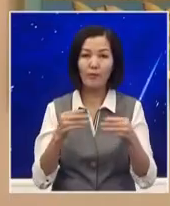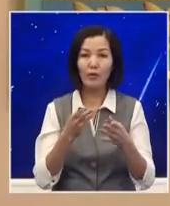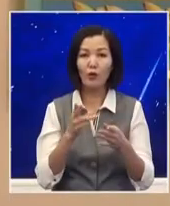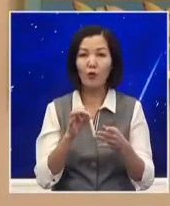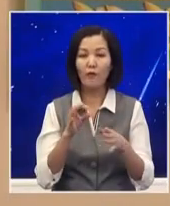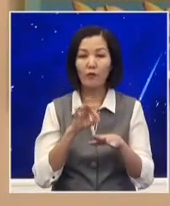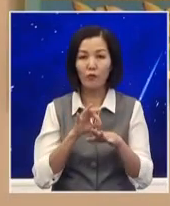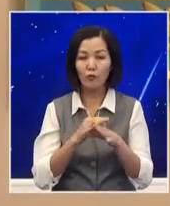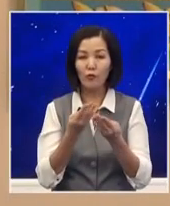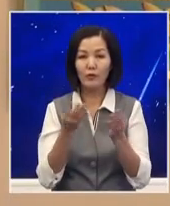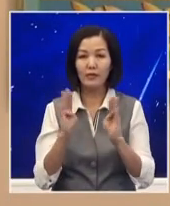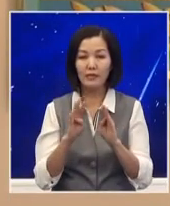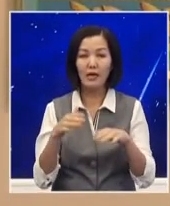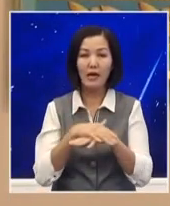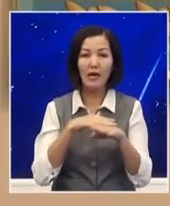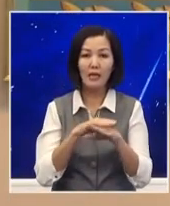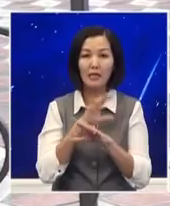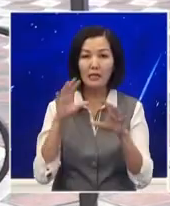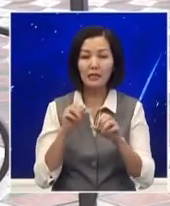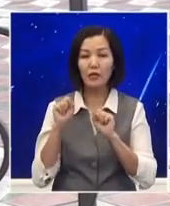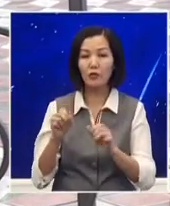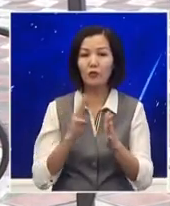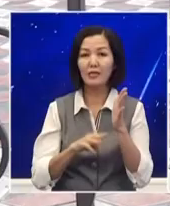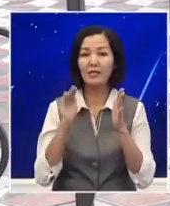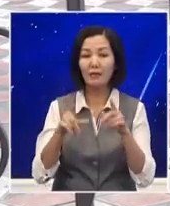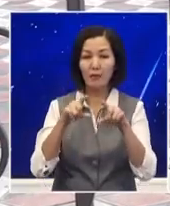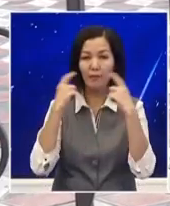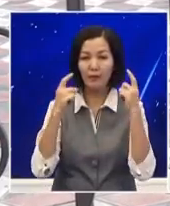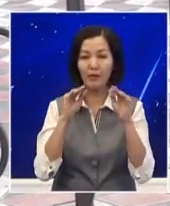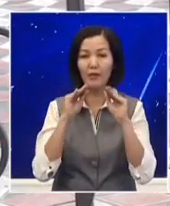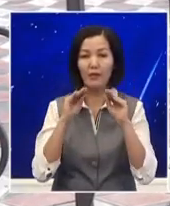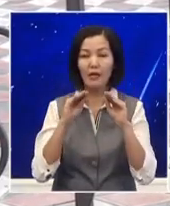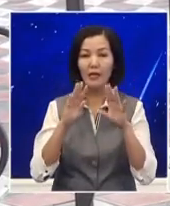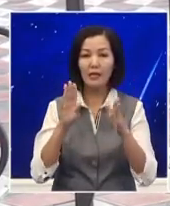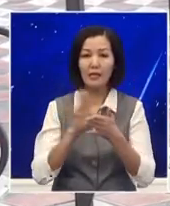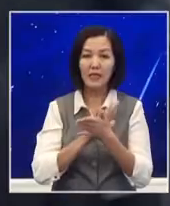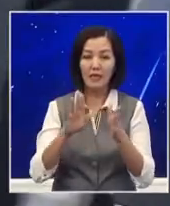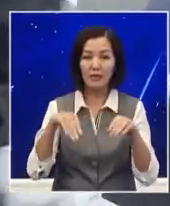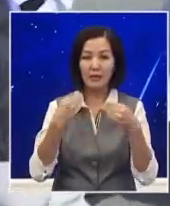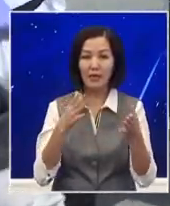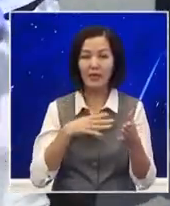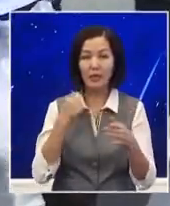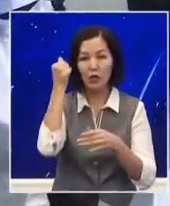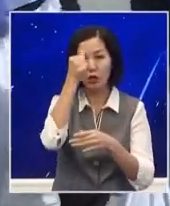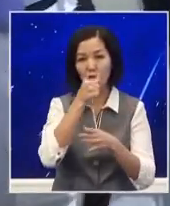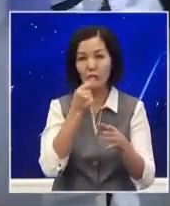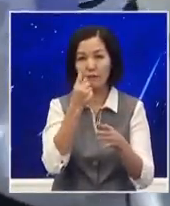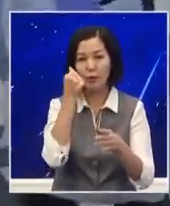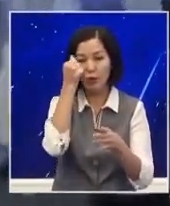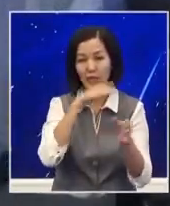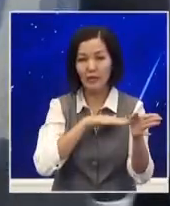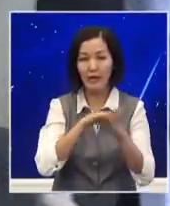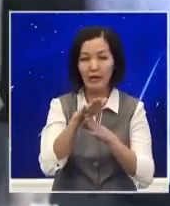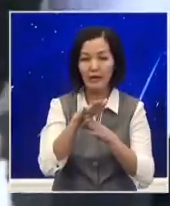COVID-19-мен күресте халықтың сақтығы үшін 80 мыңнан аса бетперде таратқан. Бұл жетісу еріктілерінің жыл ішінде атқарған істерінің